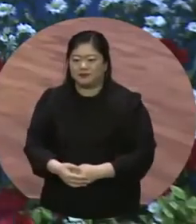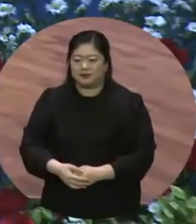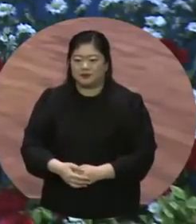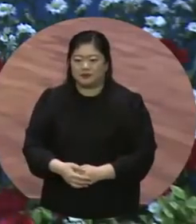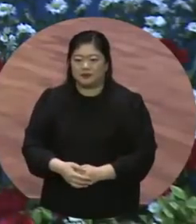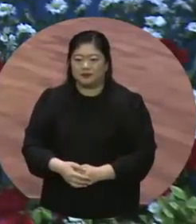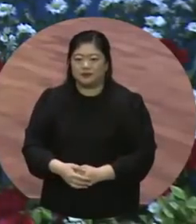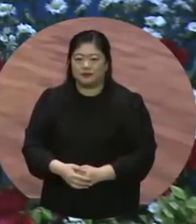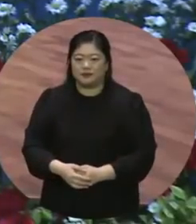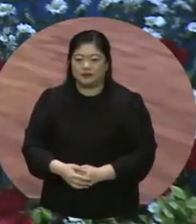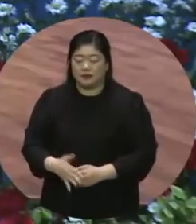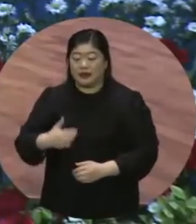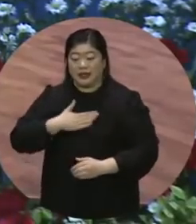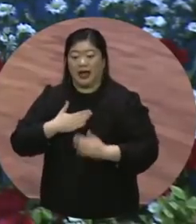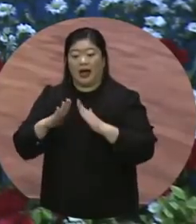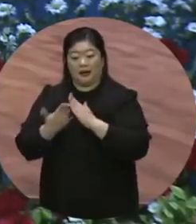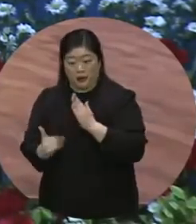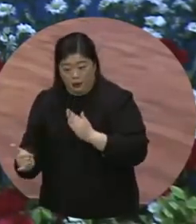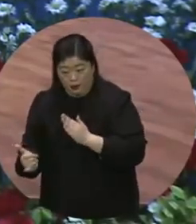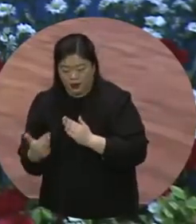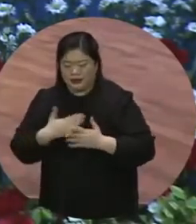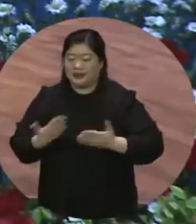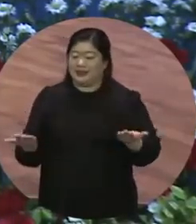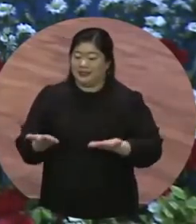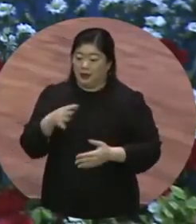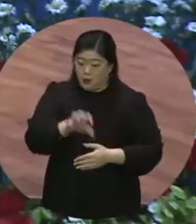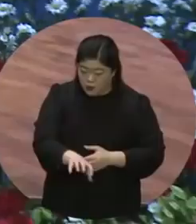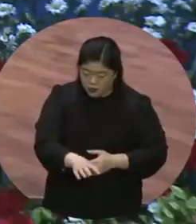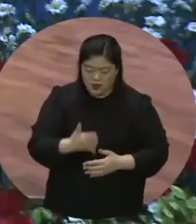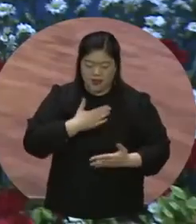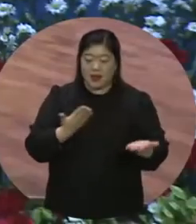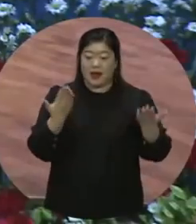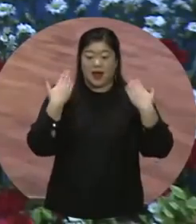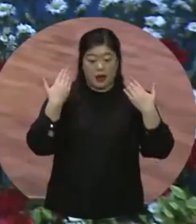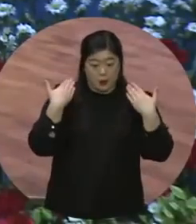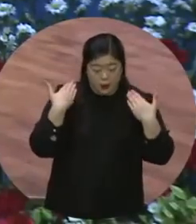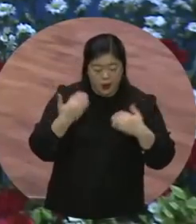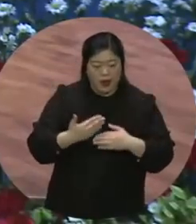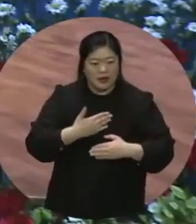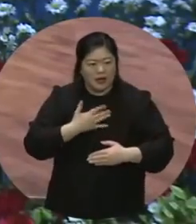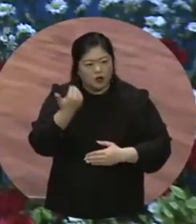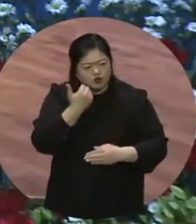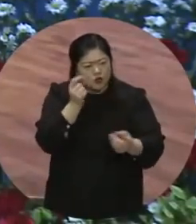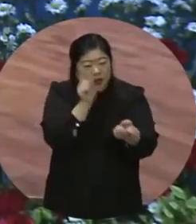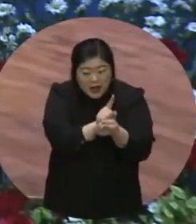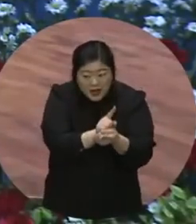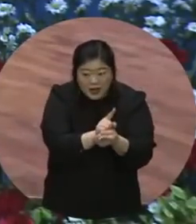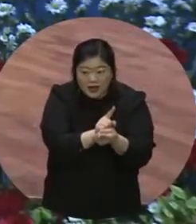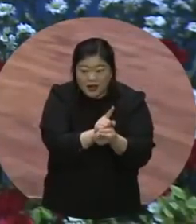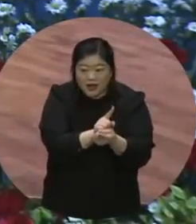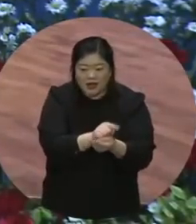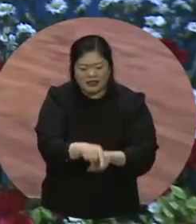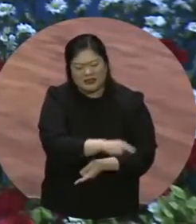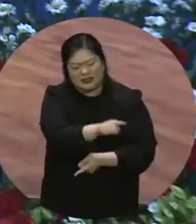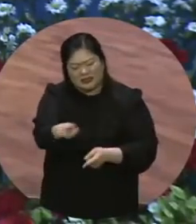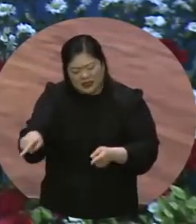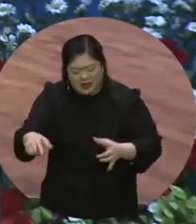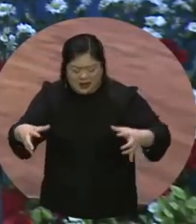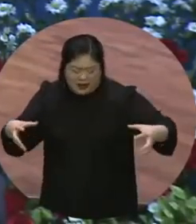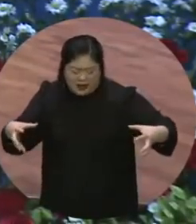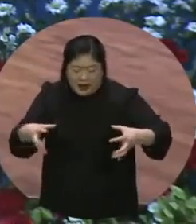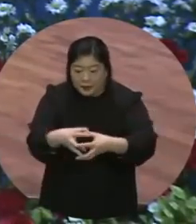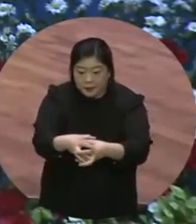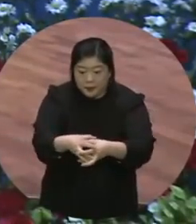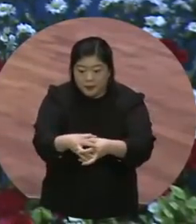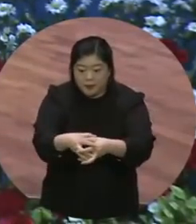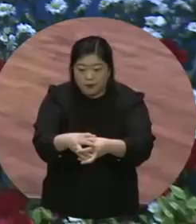가정, 내 직장, 내 사업장, 내 학교, 내가 다니는 지역, 모든 현장에